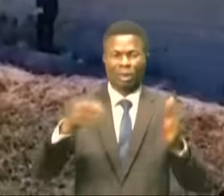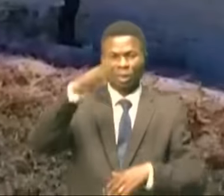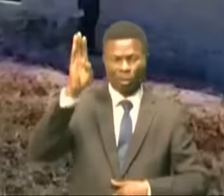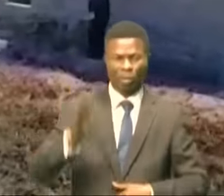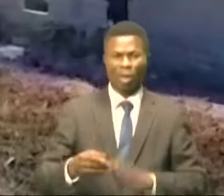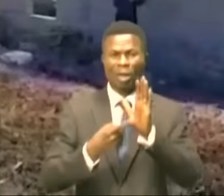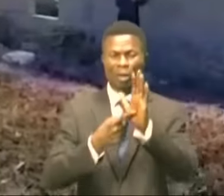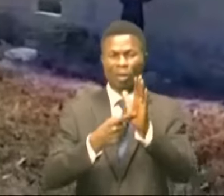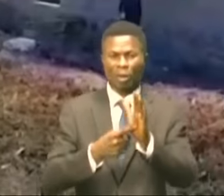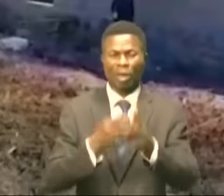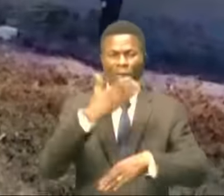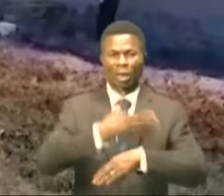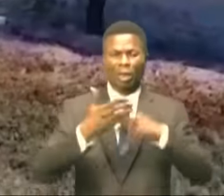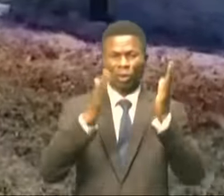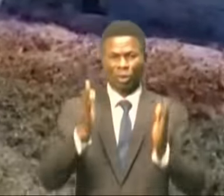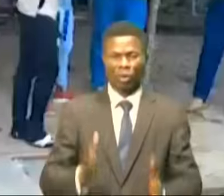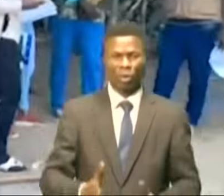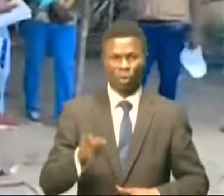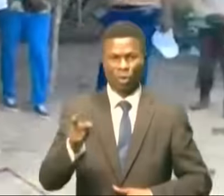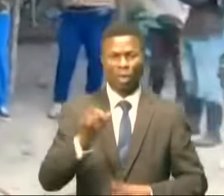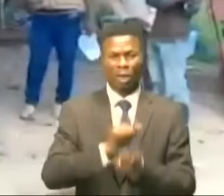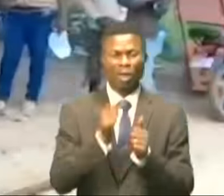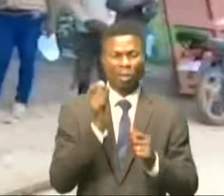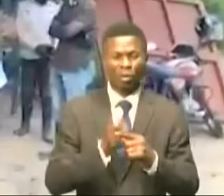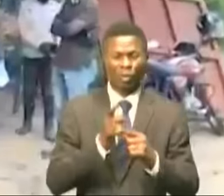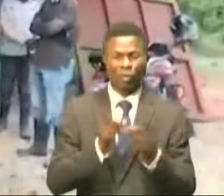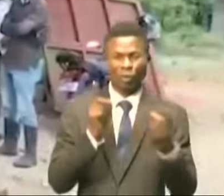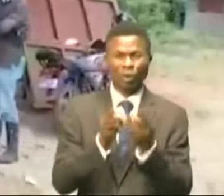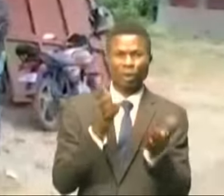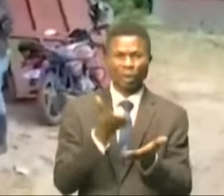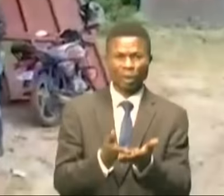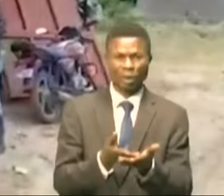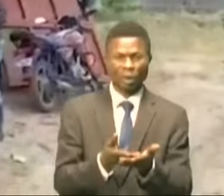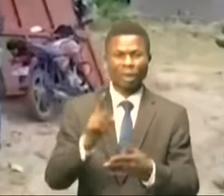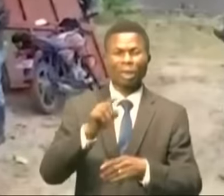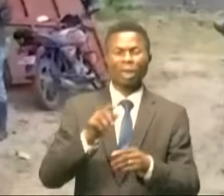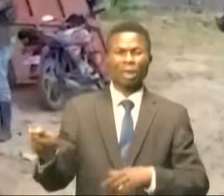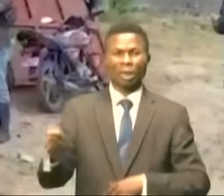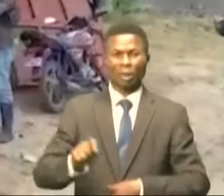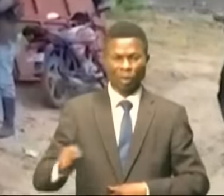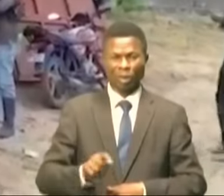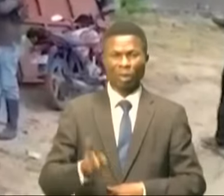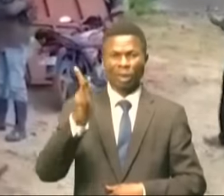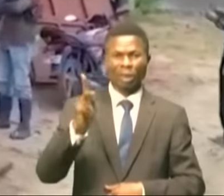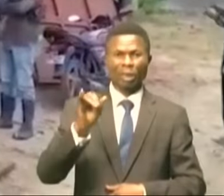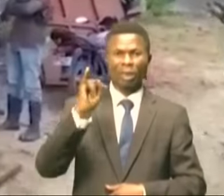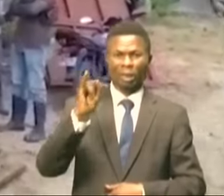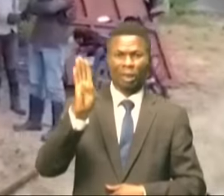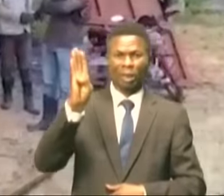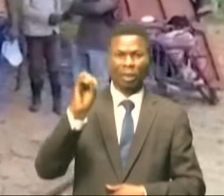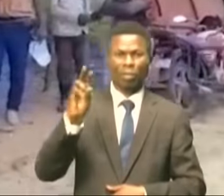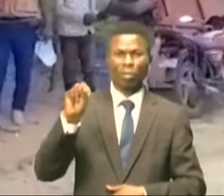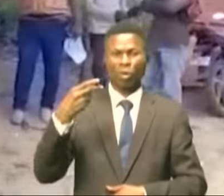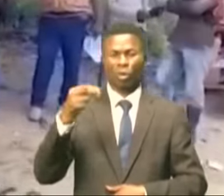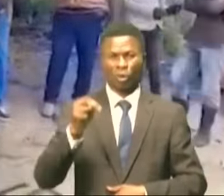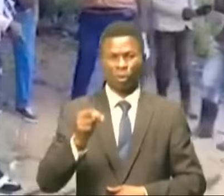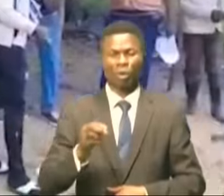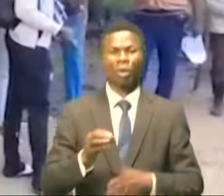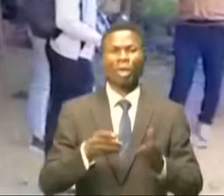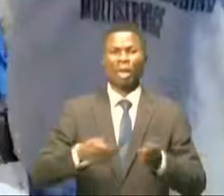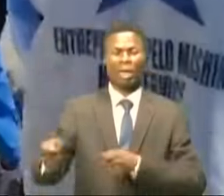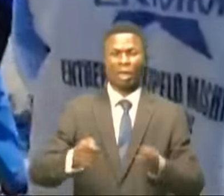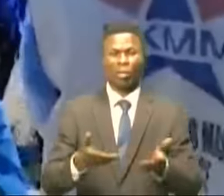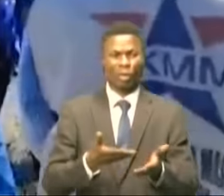indique les constructeurs malgré les difficultés rencontrées. Toujours dans le territoire de Kibombo, 6 assemblent marché avec